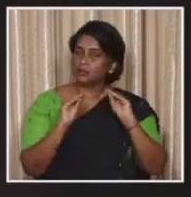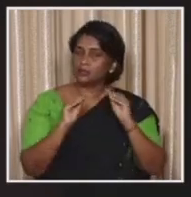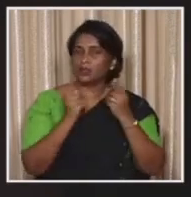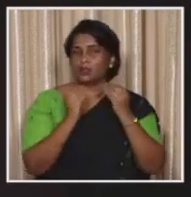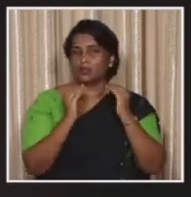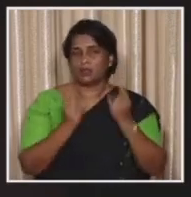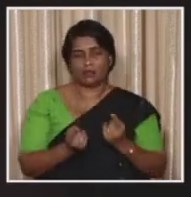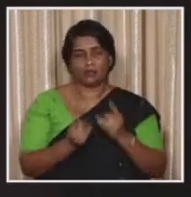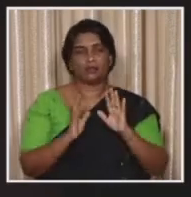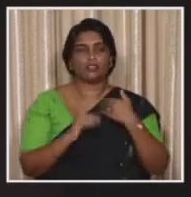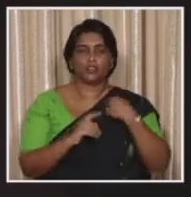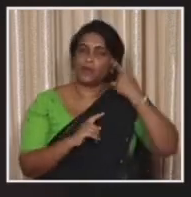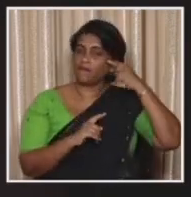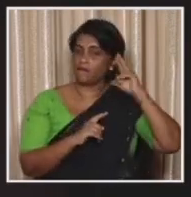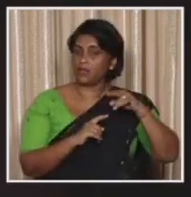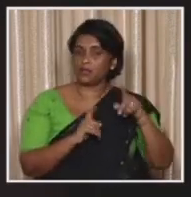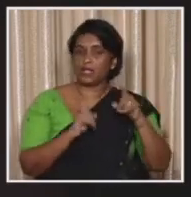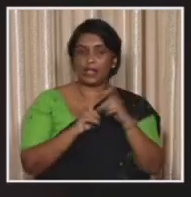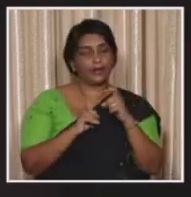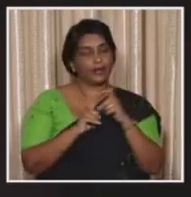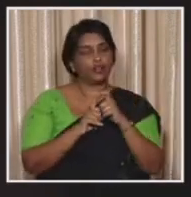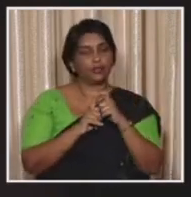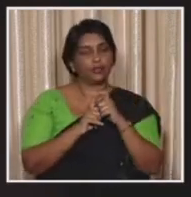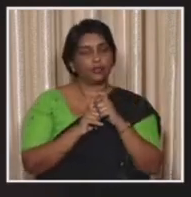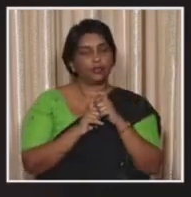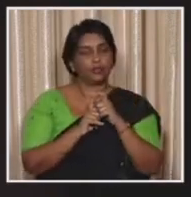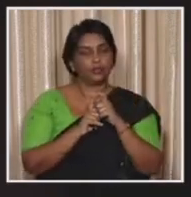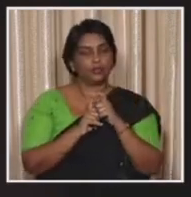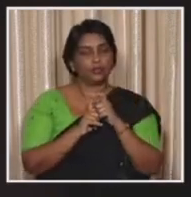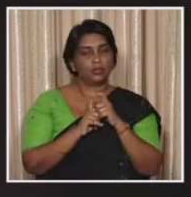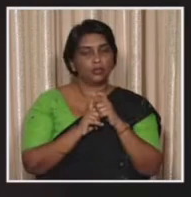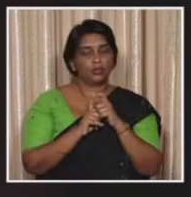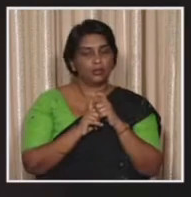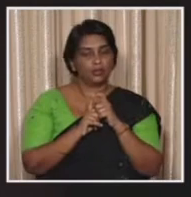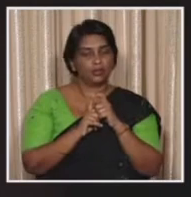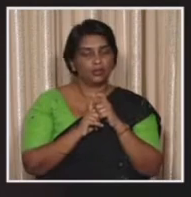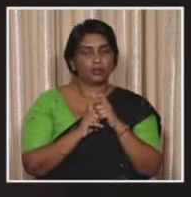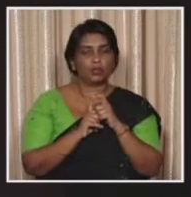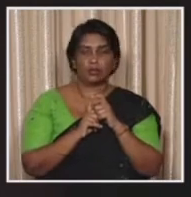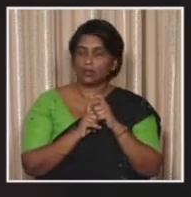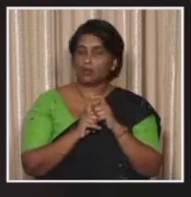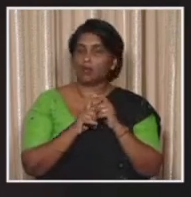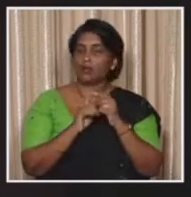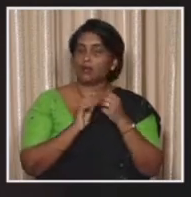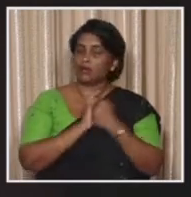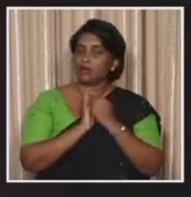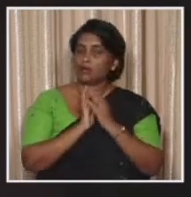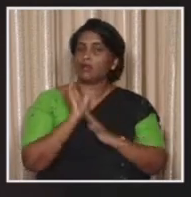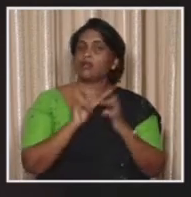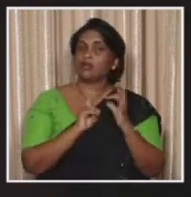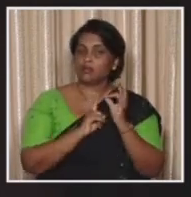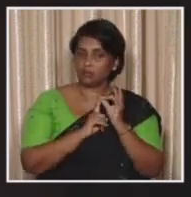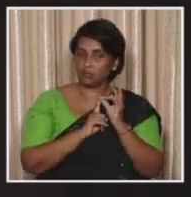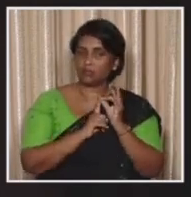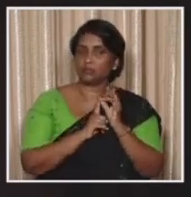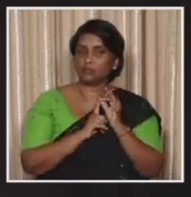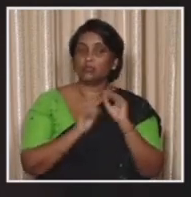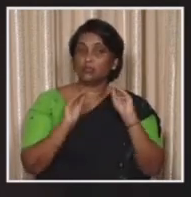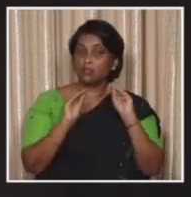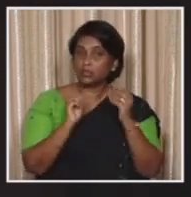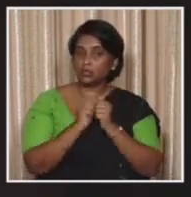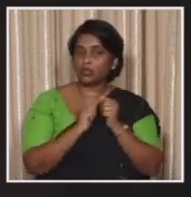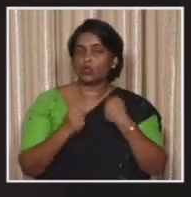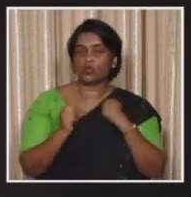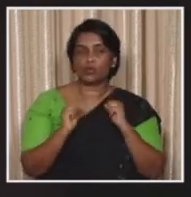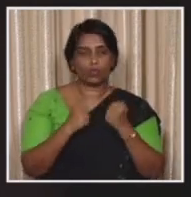ඇති නමුත් මා විශ්වාස කරනවා දිලුමමනුගමගේ අමනුගම ගරු අමතිතුමා යමක් කරන්න